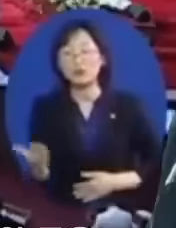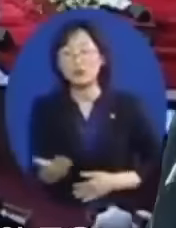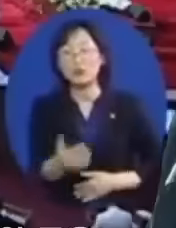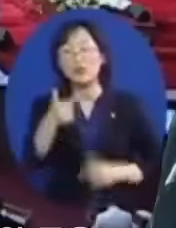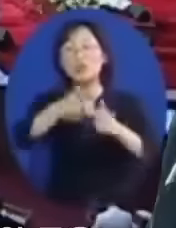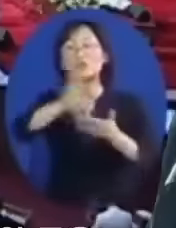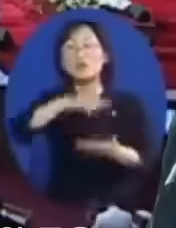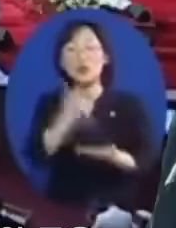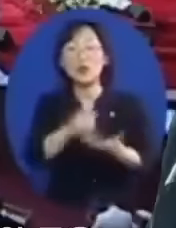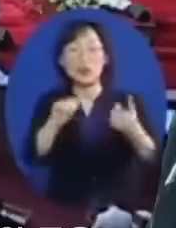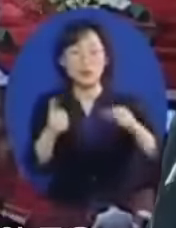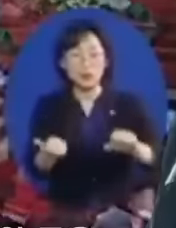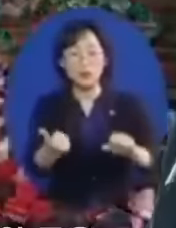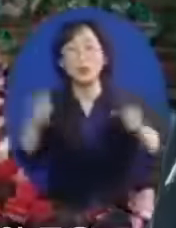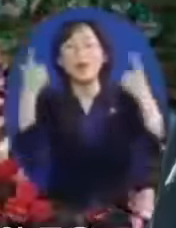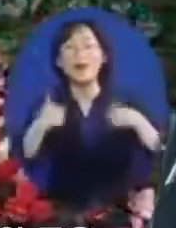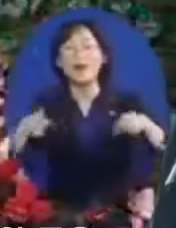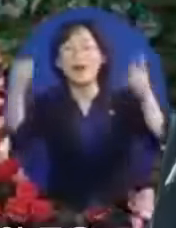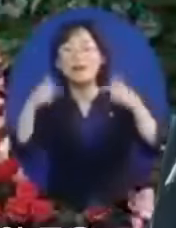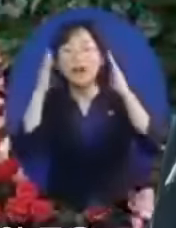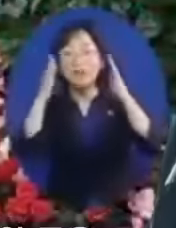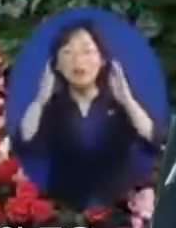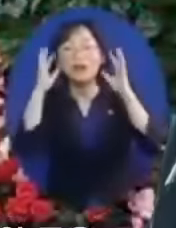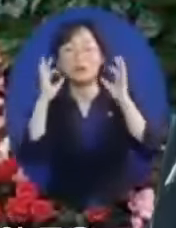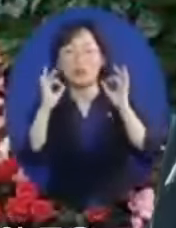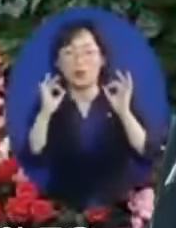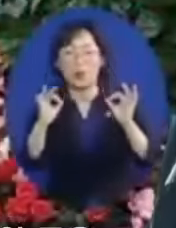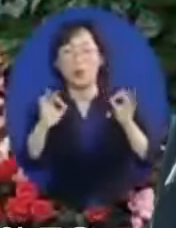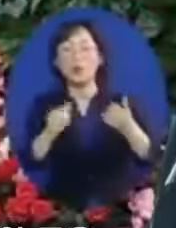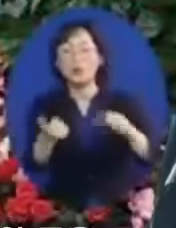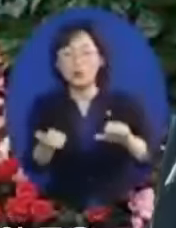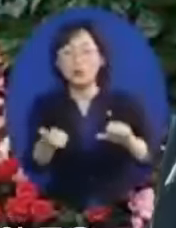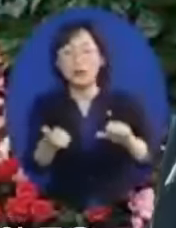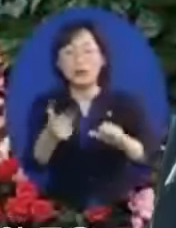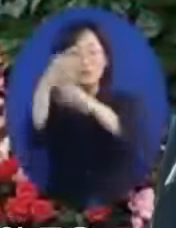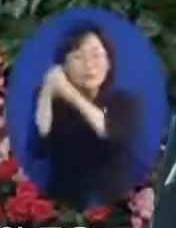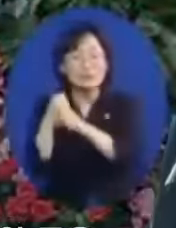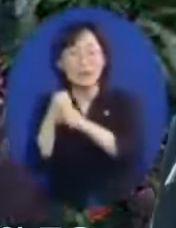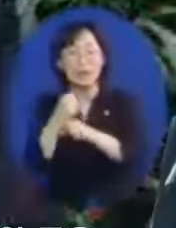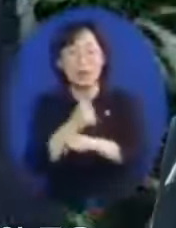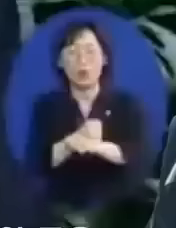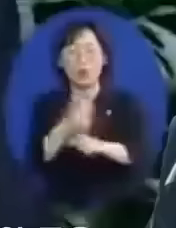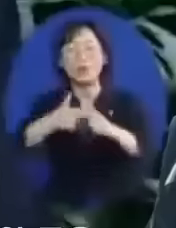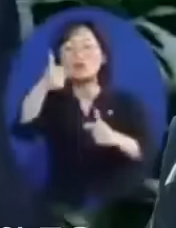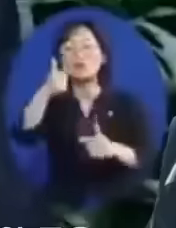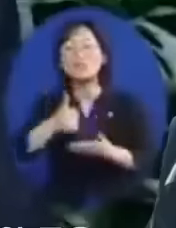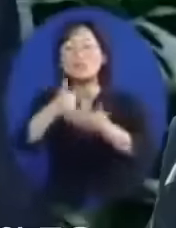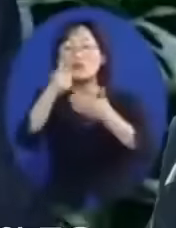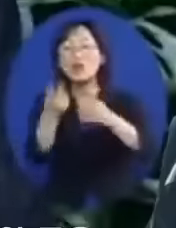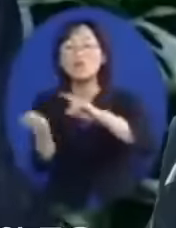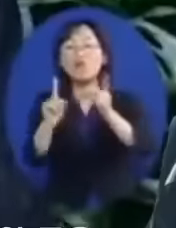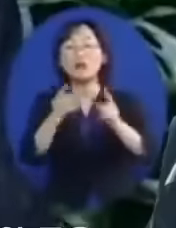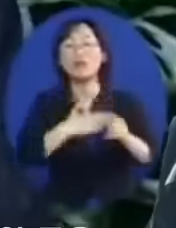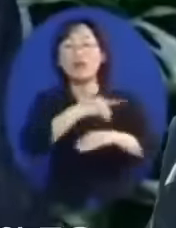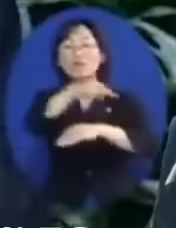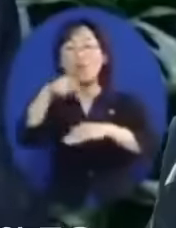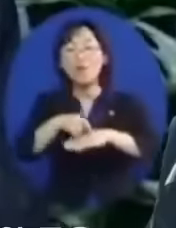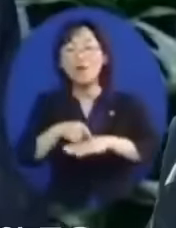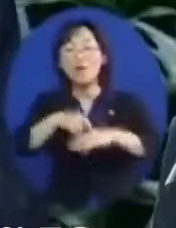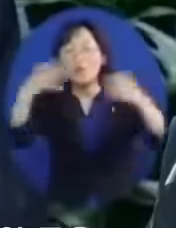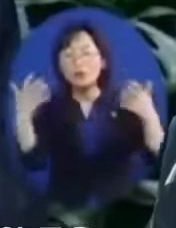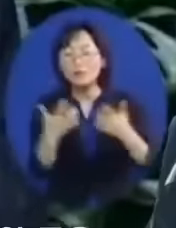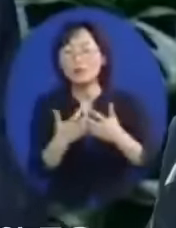예수 그리스도의 죽음을 항상 바라보고 죽음에 의지하고 예수님의 부활이 내 몸에